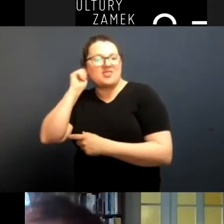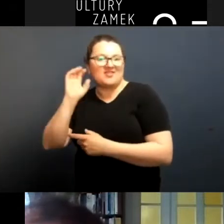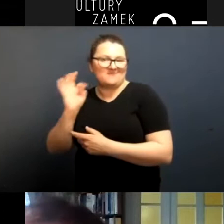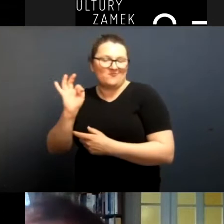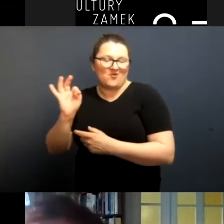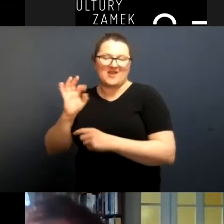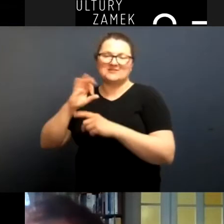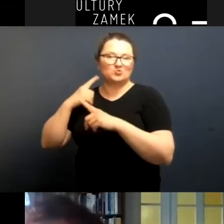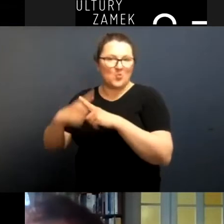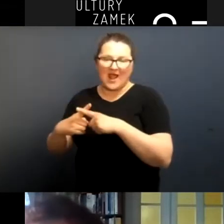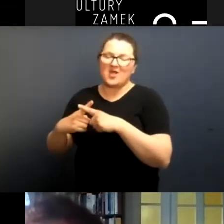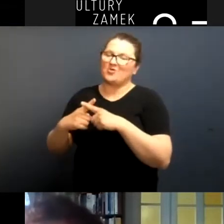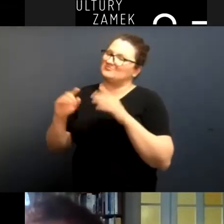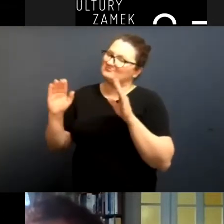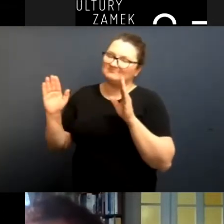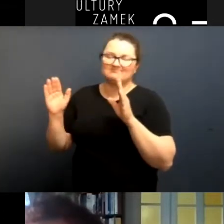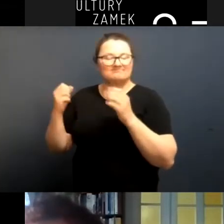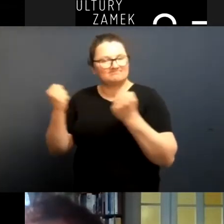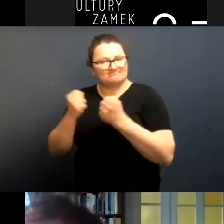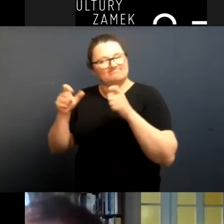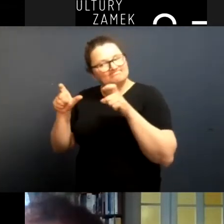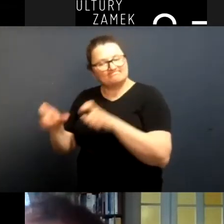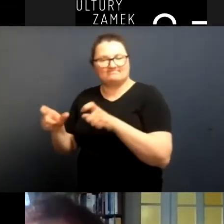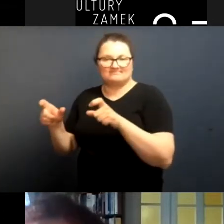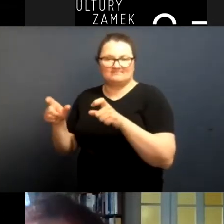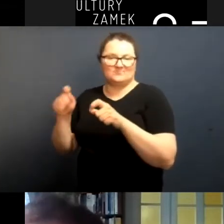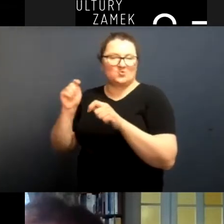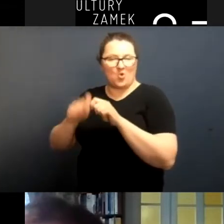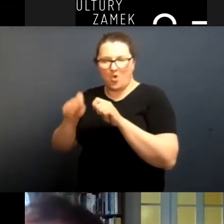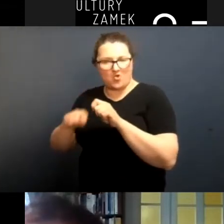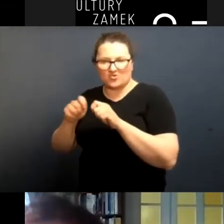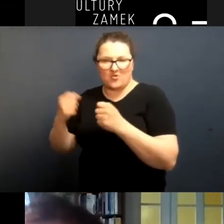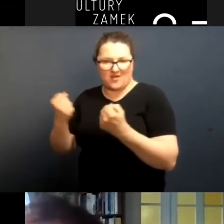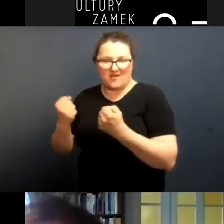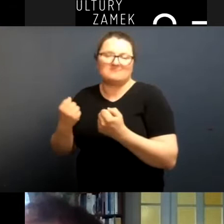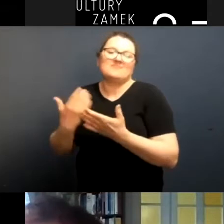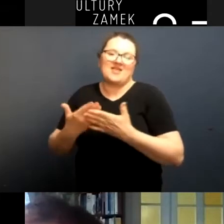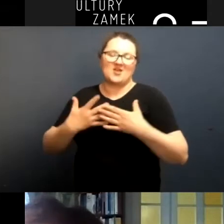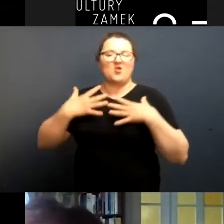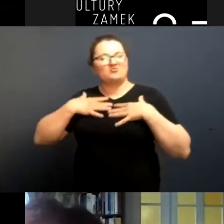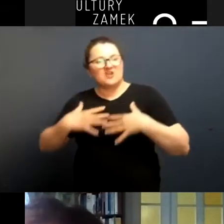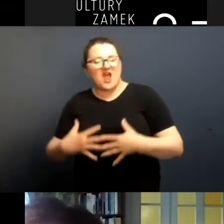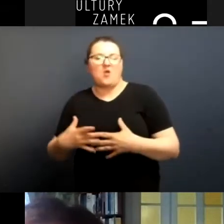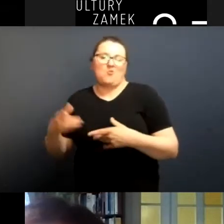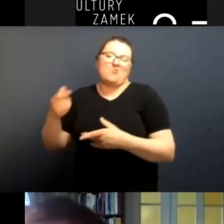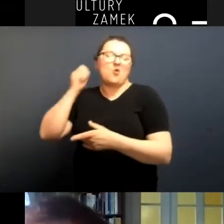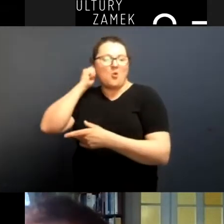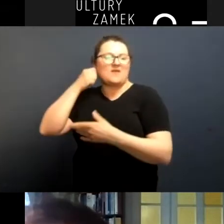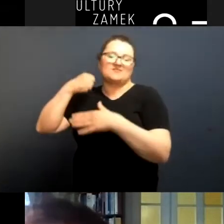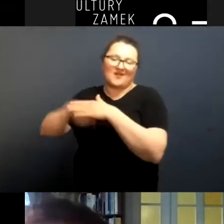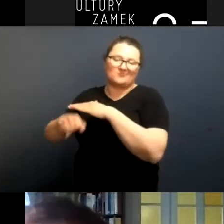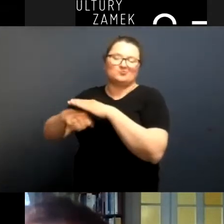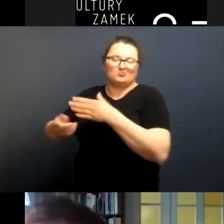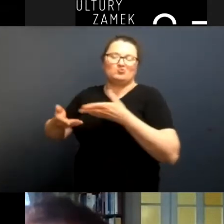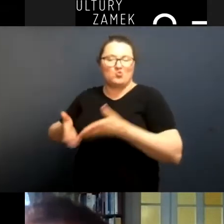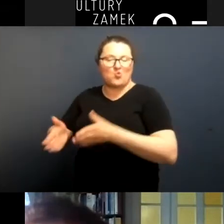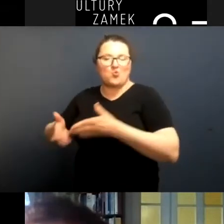której seksualność jest bardzo skrupulatnie kontrolowana. No przede wszystkim ze względu na fizjologię, to ona rodzi